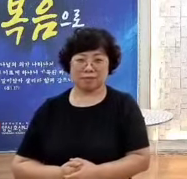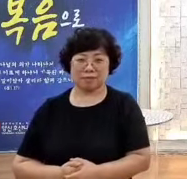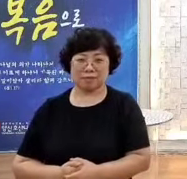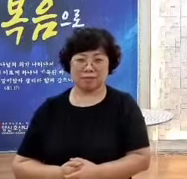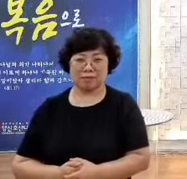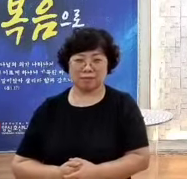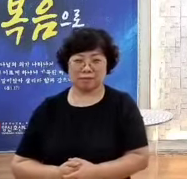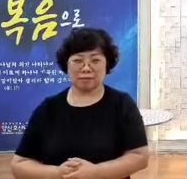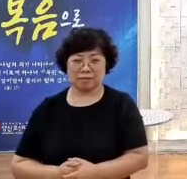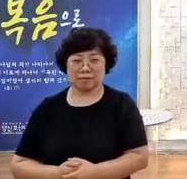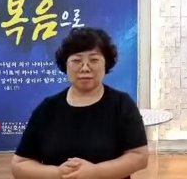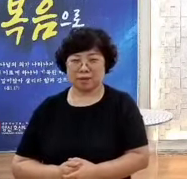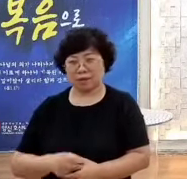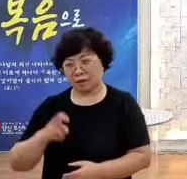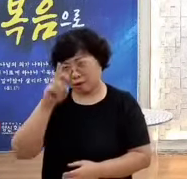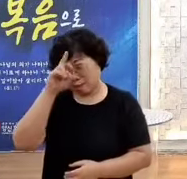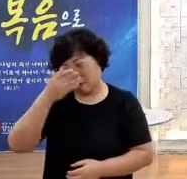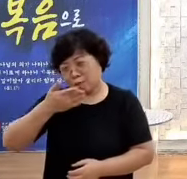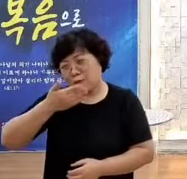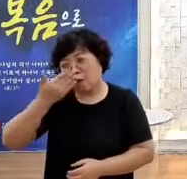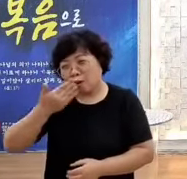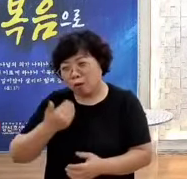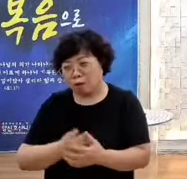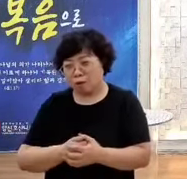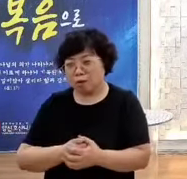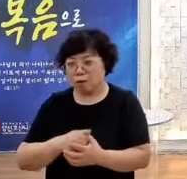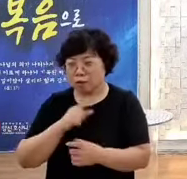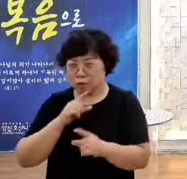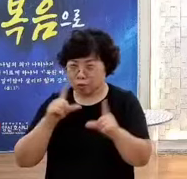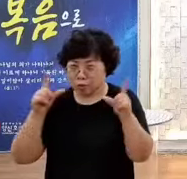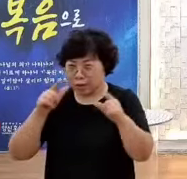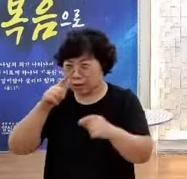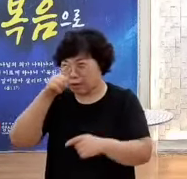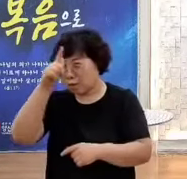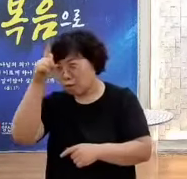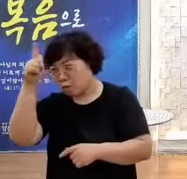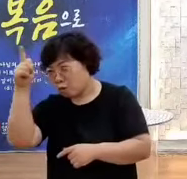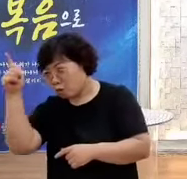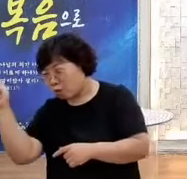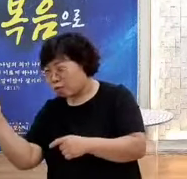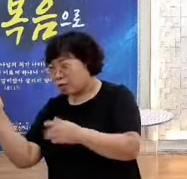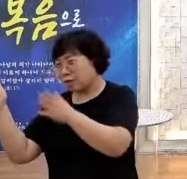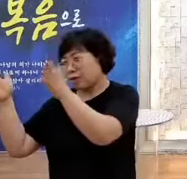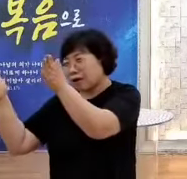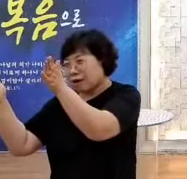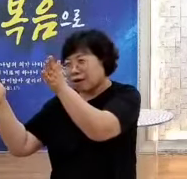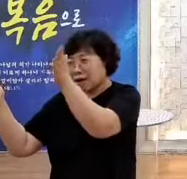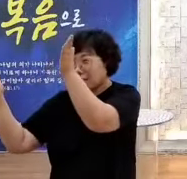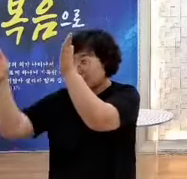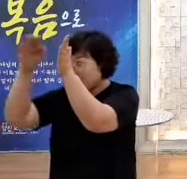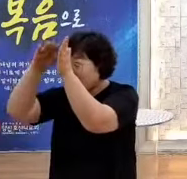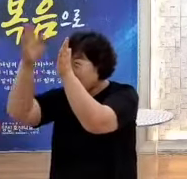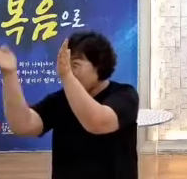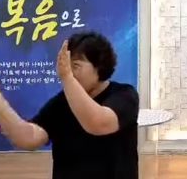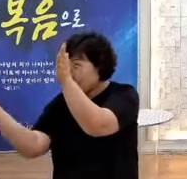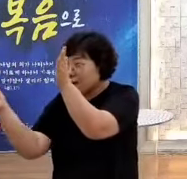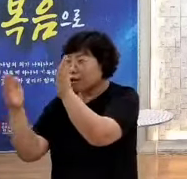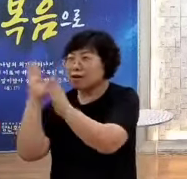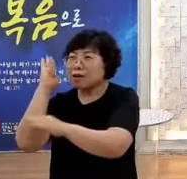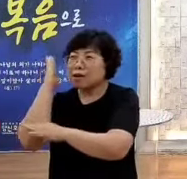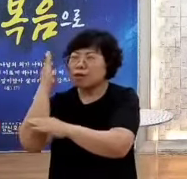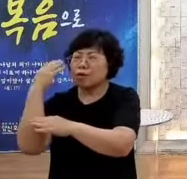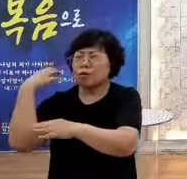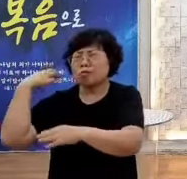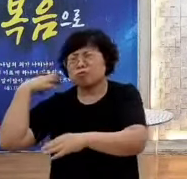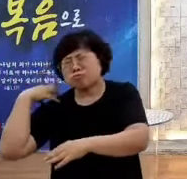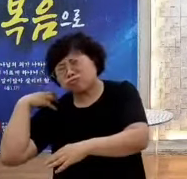그러니까 여러분 점심 먹고 그럼 주일 저녁까지 제가 그 시간이 얼마나 이 설교를 이제 내려놓은